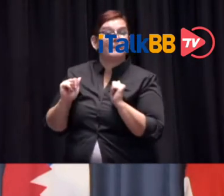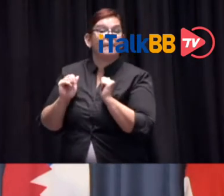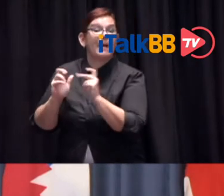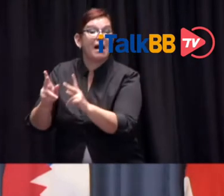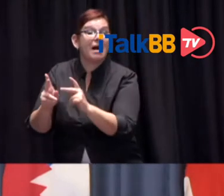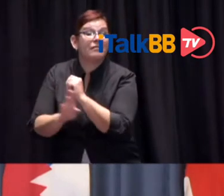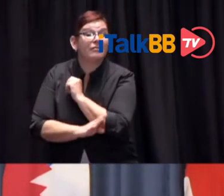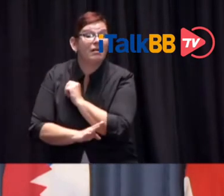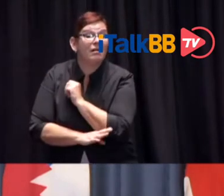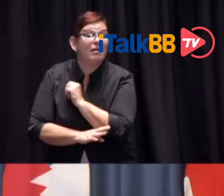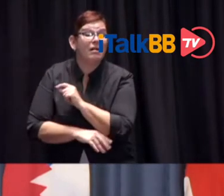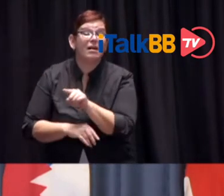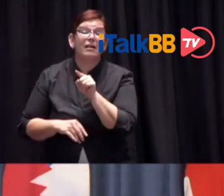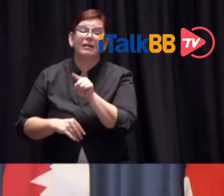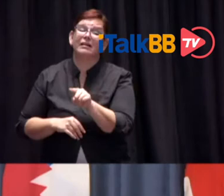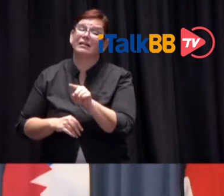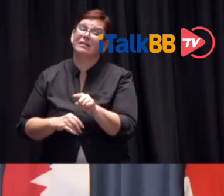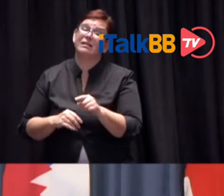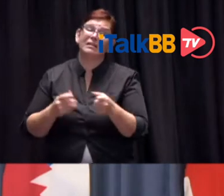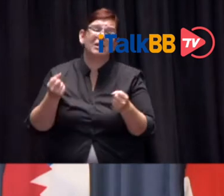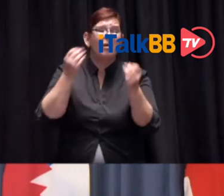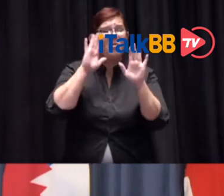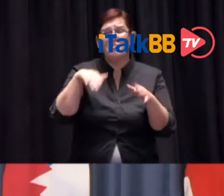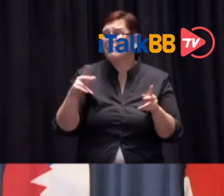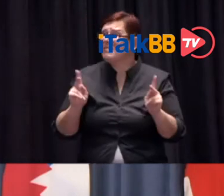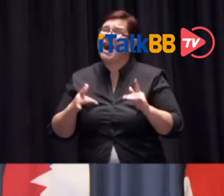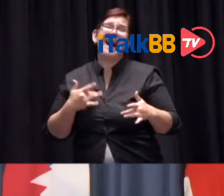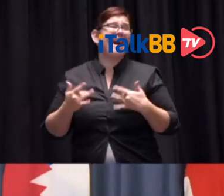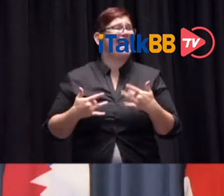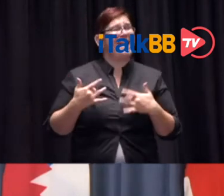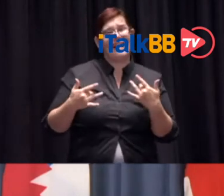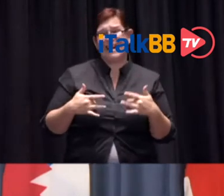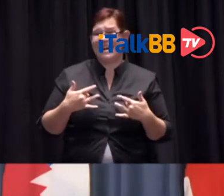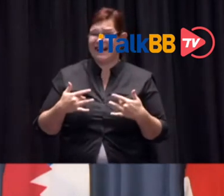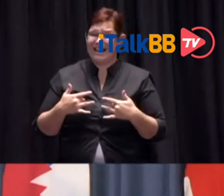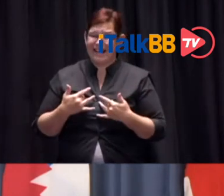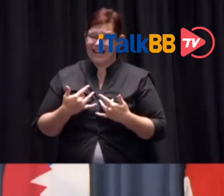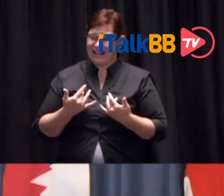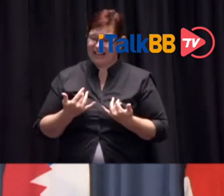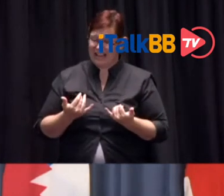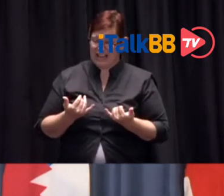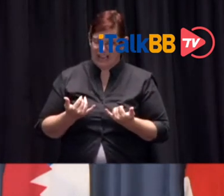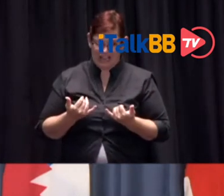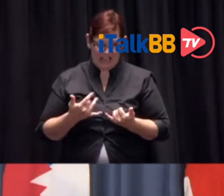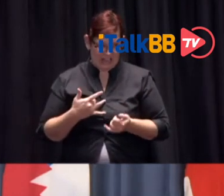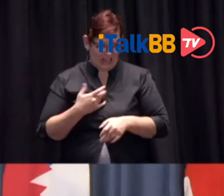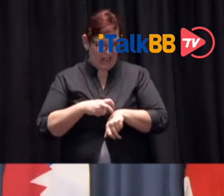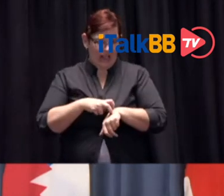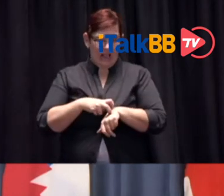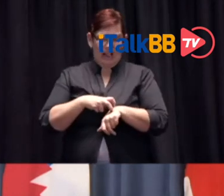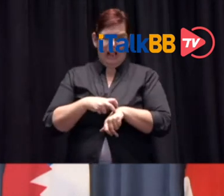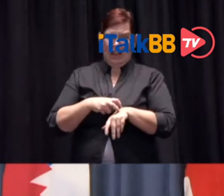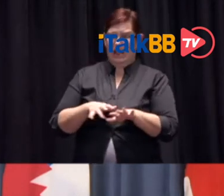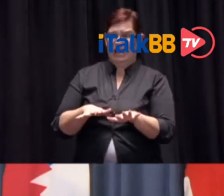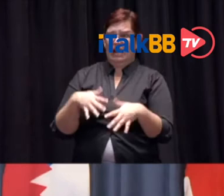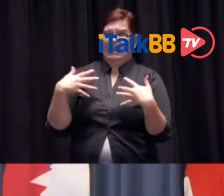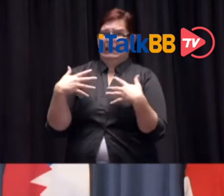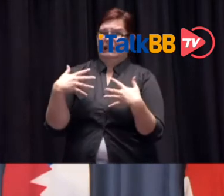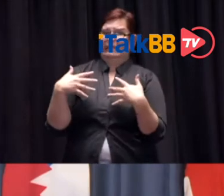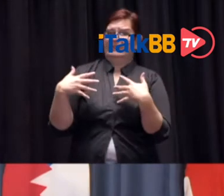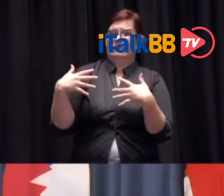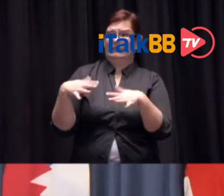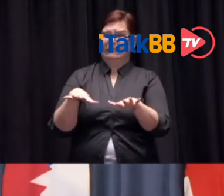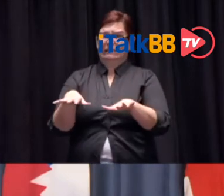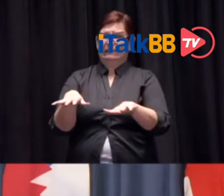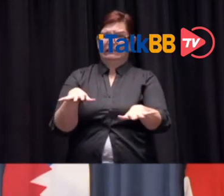冬季出现，之后再有小波疫情尾随，情况类似1918至1919年的西班牙流感；三是疫情闷烧，缓慢